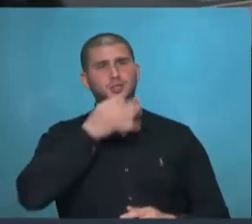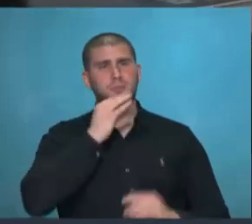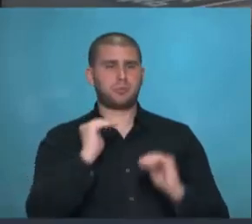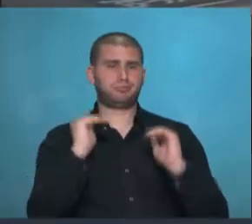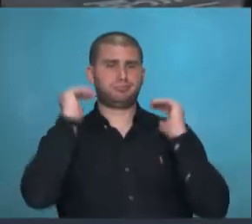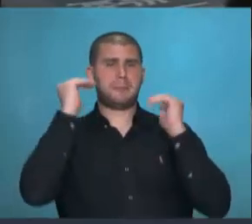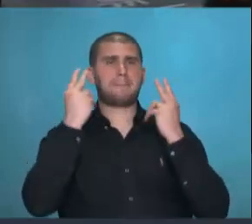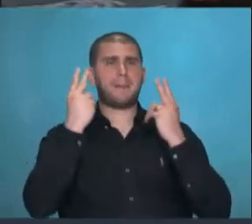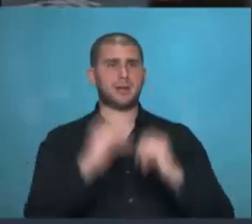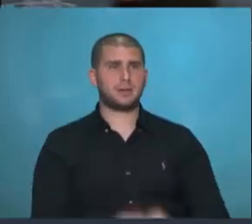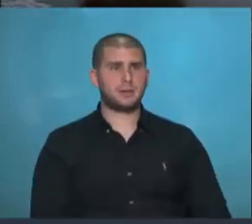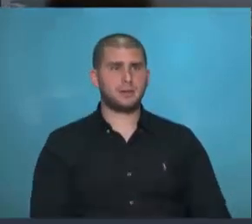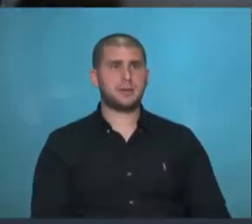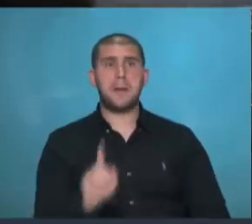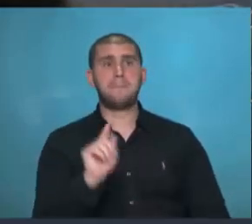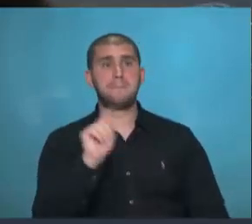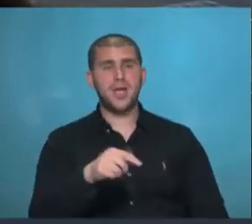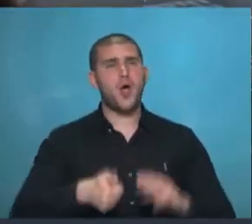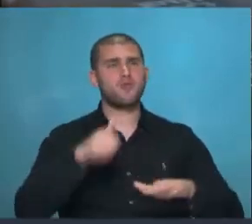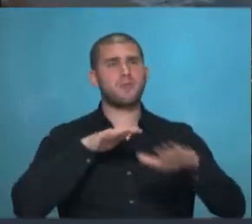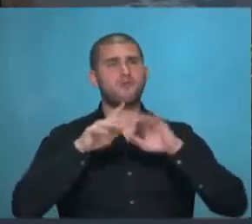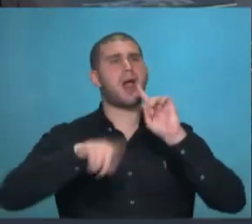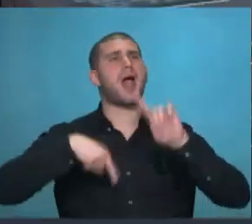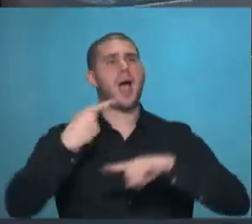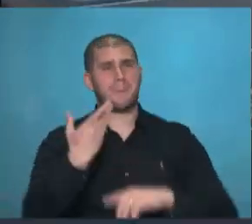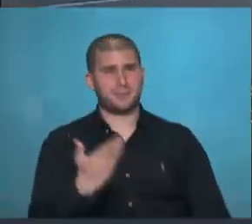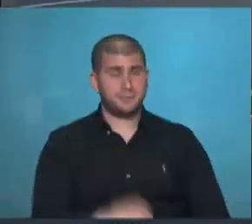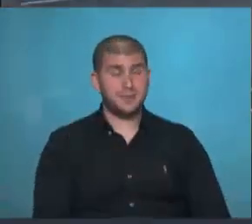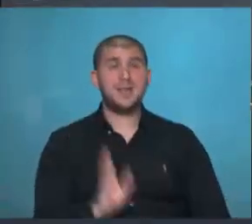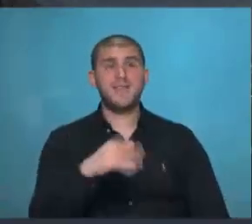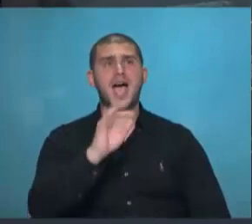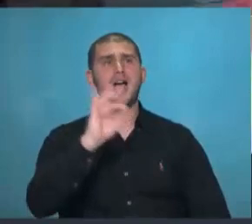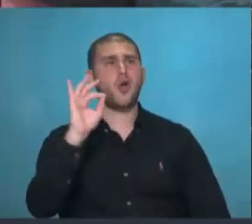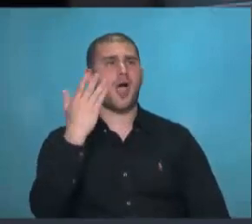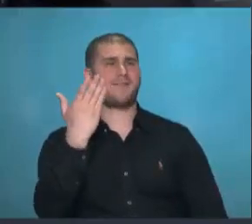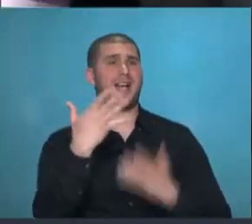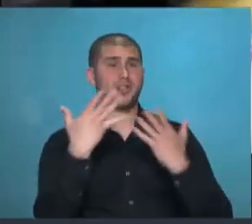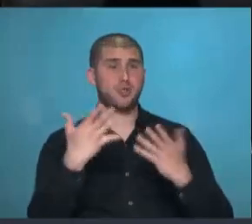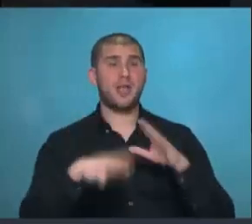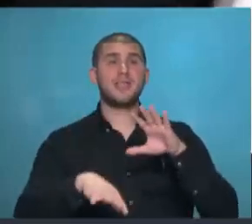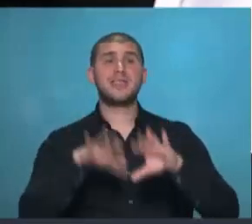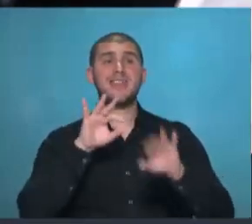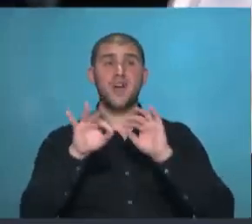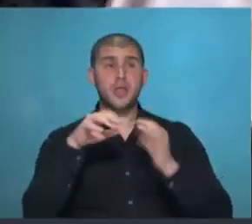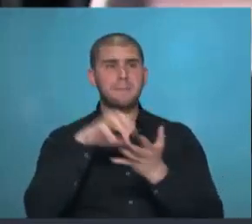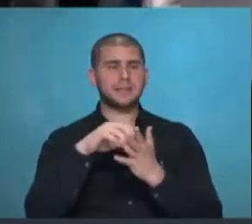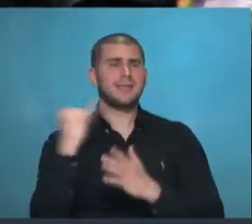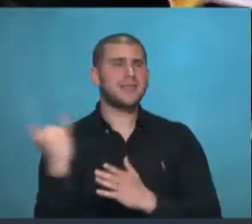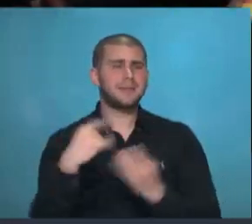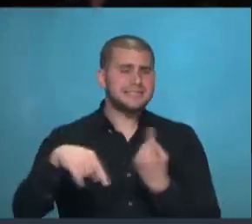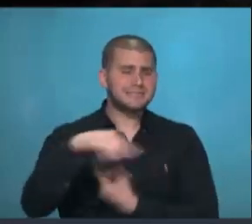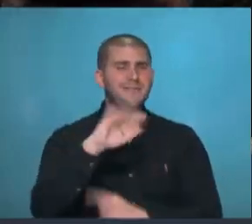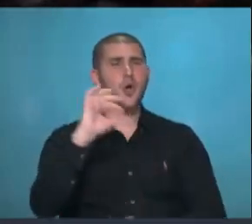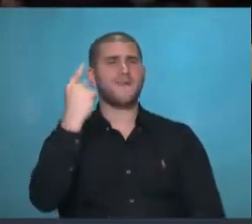המעמד. והכוכב, נבחרות מרכז נאספות תמיד סביב